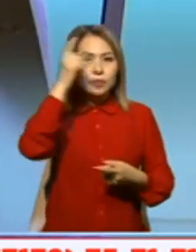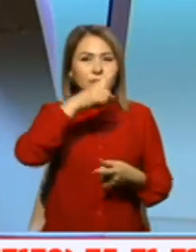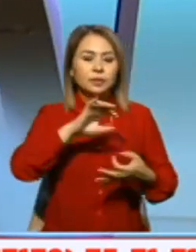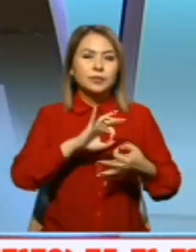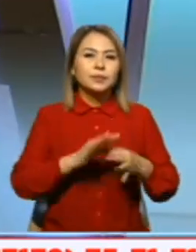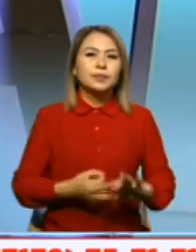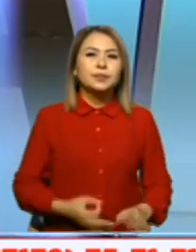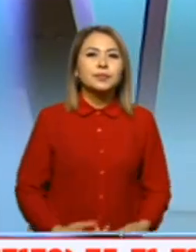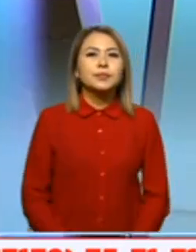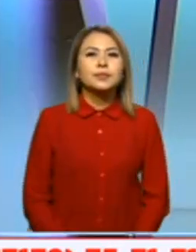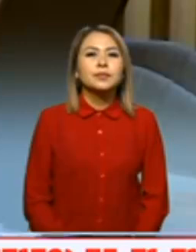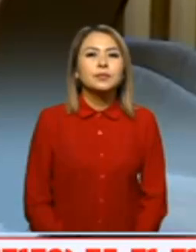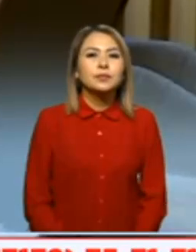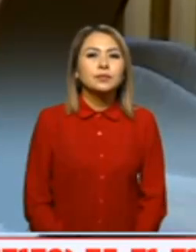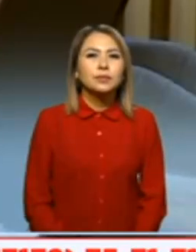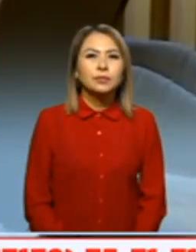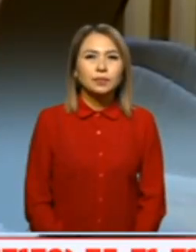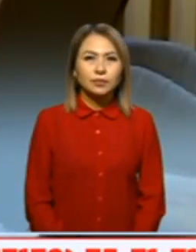материалдан жауап іздеп көрейік.